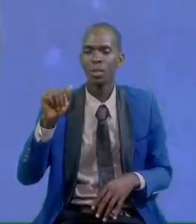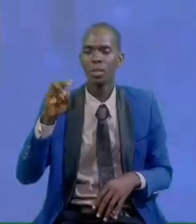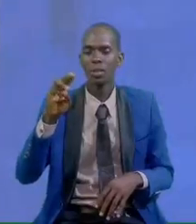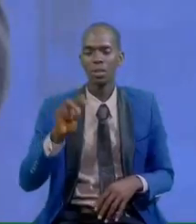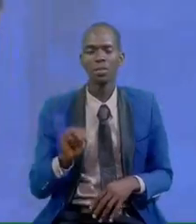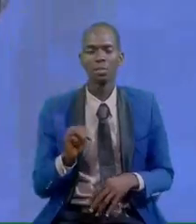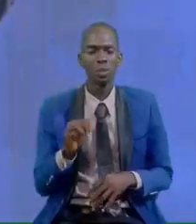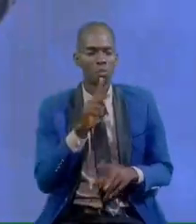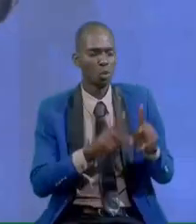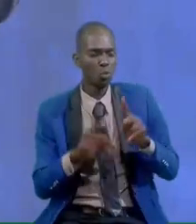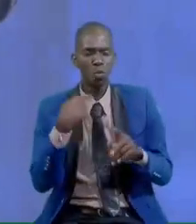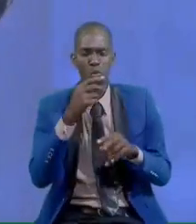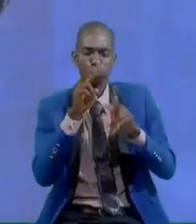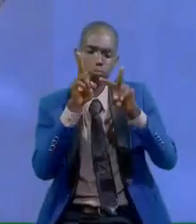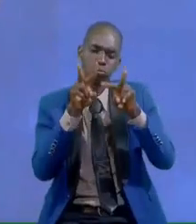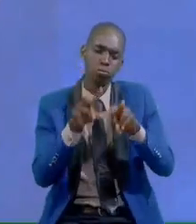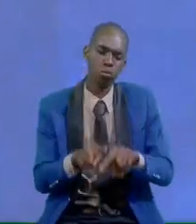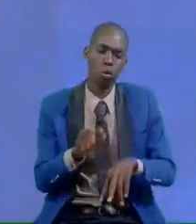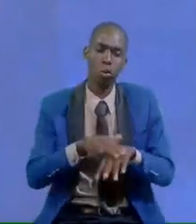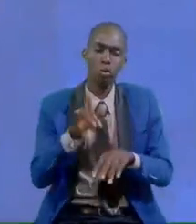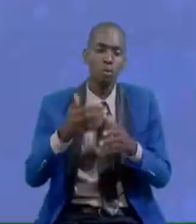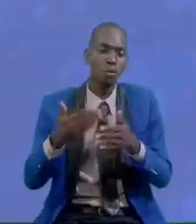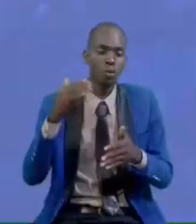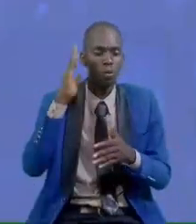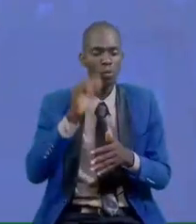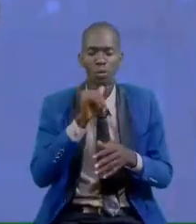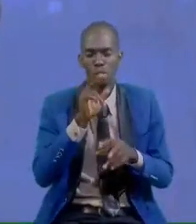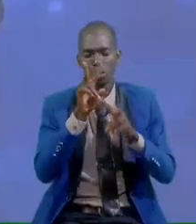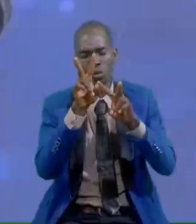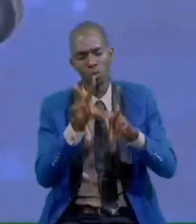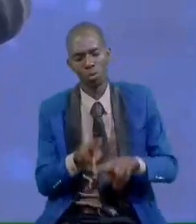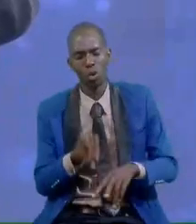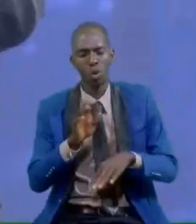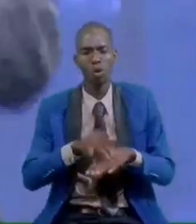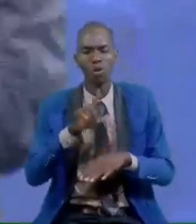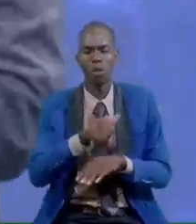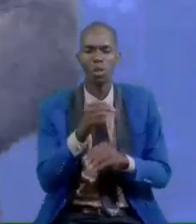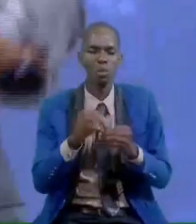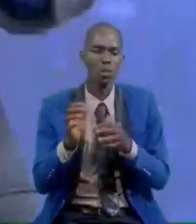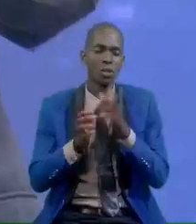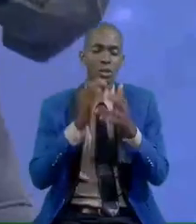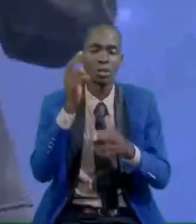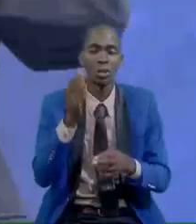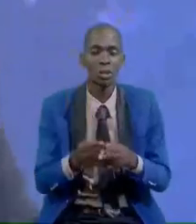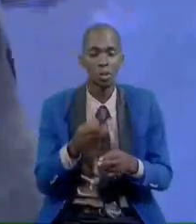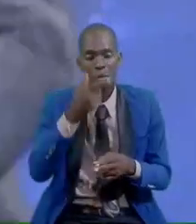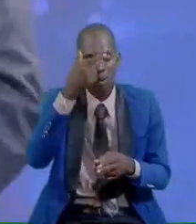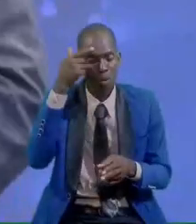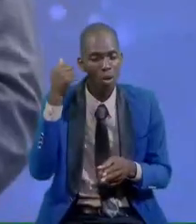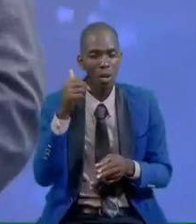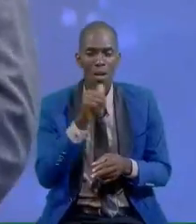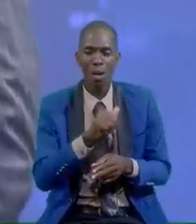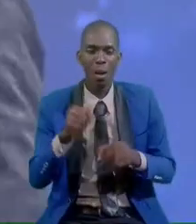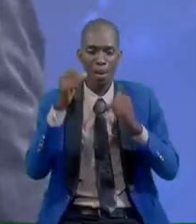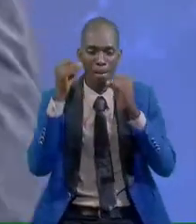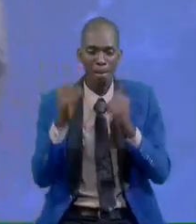Ils vont plus te mépriser. Parce qu'une puissance plus élevée que leur puissance, une grande